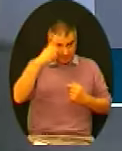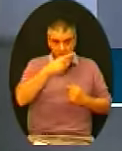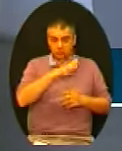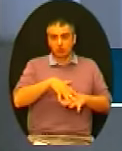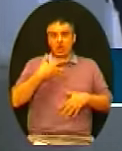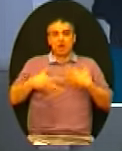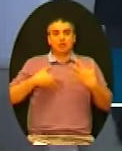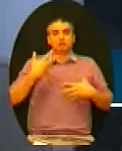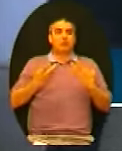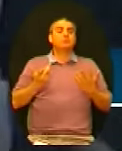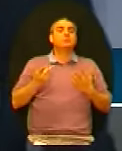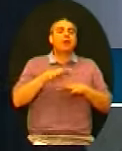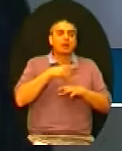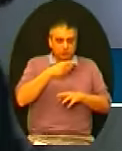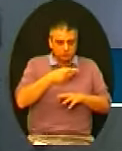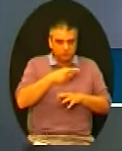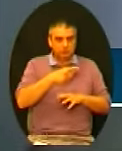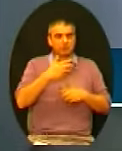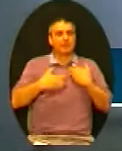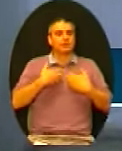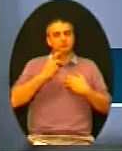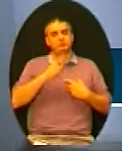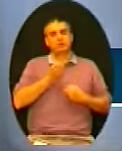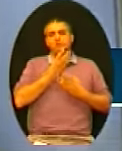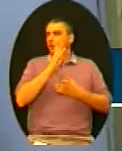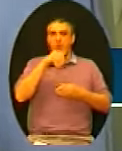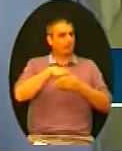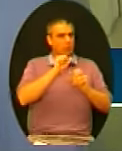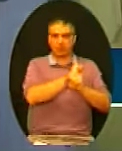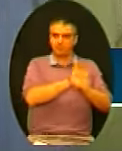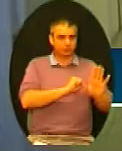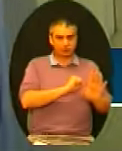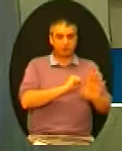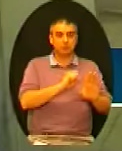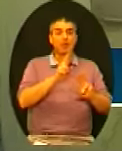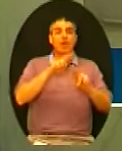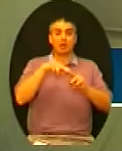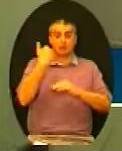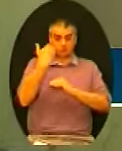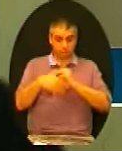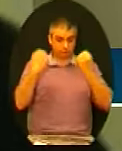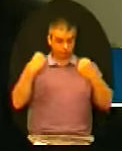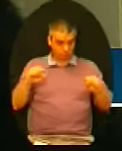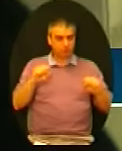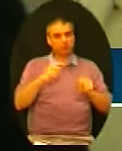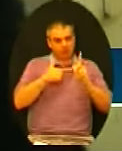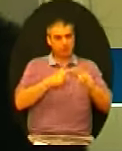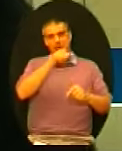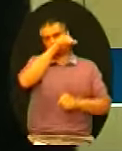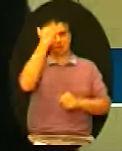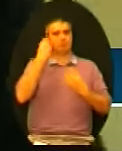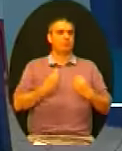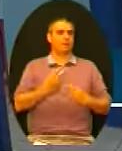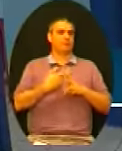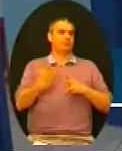לו רגשות, ואת הרגשות האלה של התסכול הוא צריך להוציא אותם לא בבית הסוהר, אלא לאחר שהוא ישתחרר, תלחם על שמך